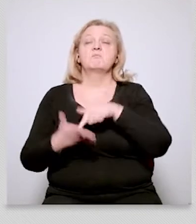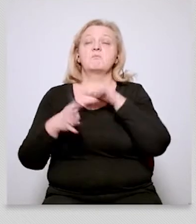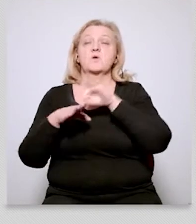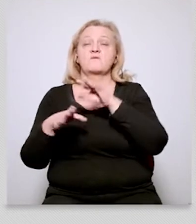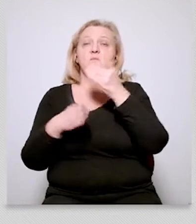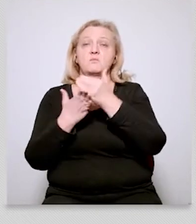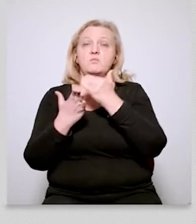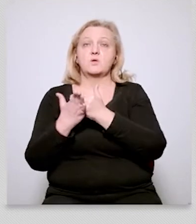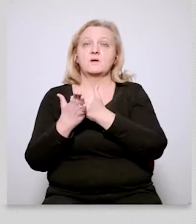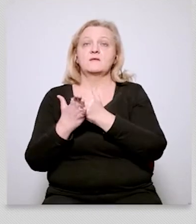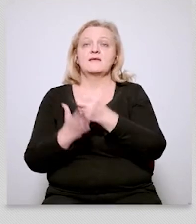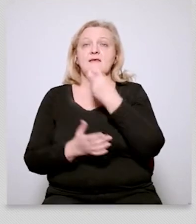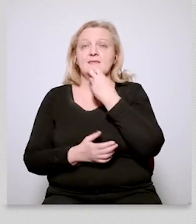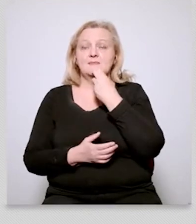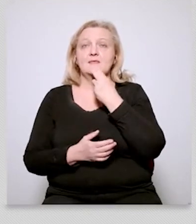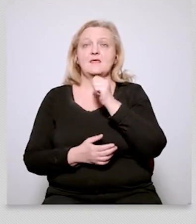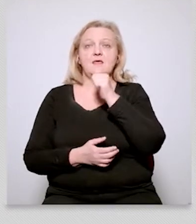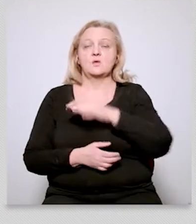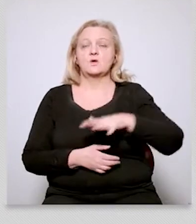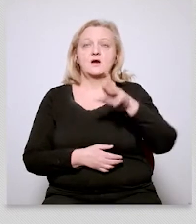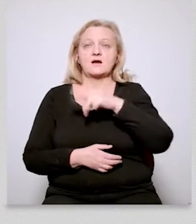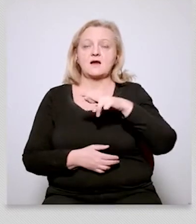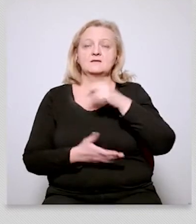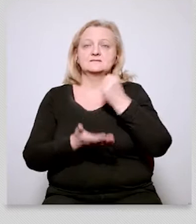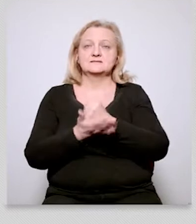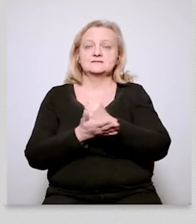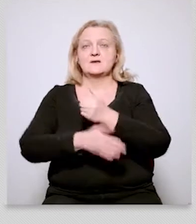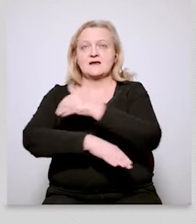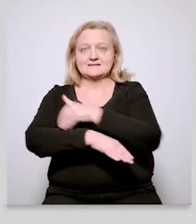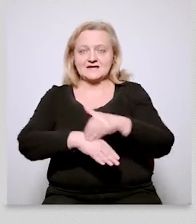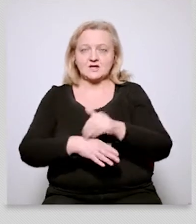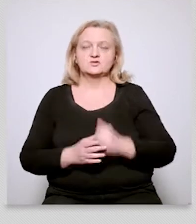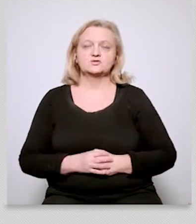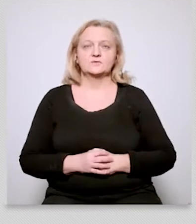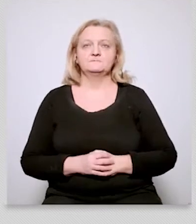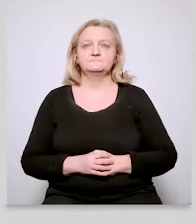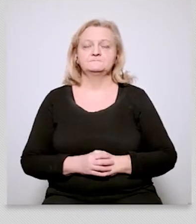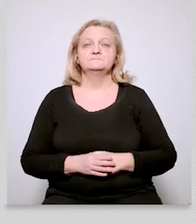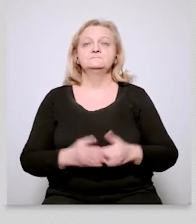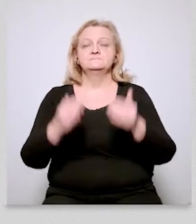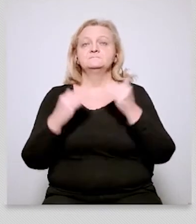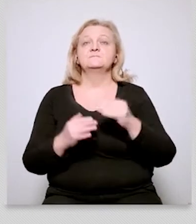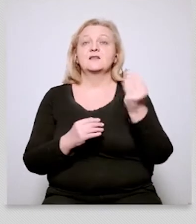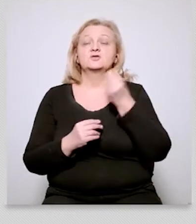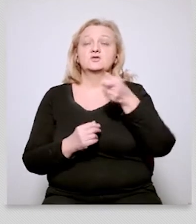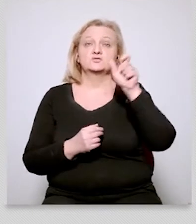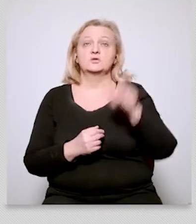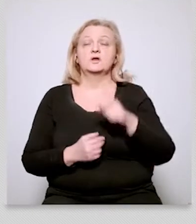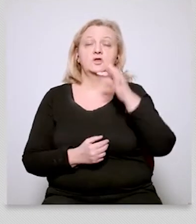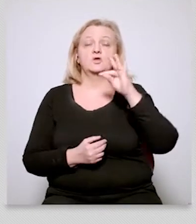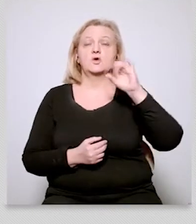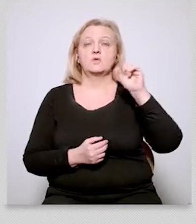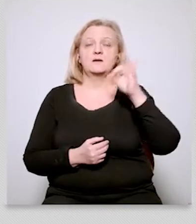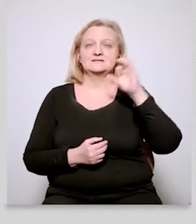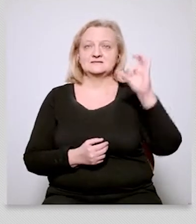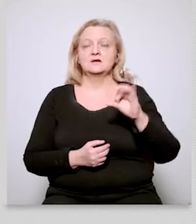program dotyczący energetyki w Europejskiej Radzie Spraw Zagranicznych i jest z nami również Tomasz Jungwirth,